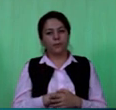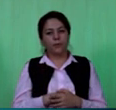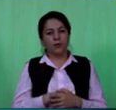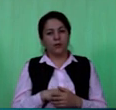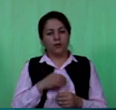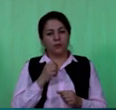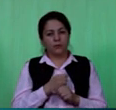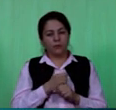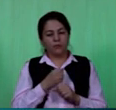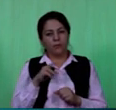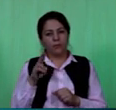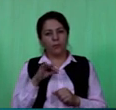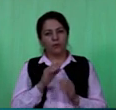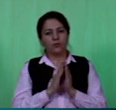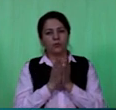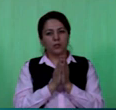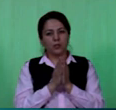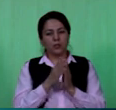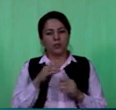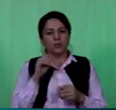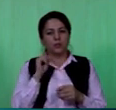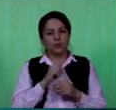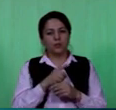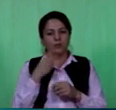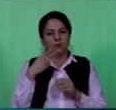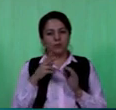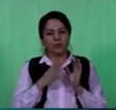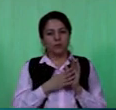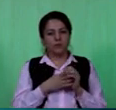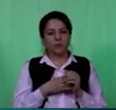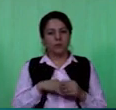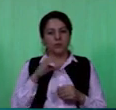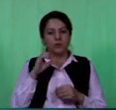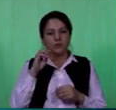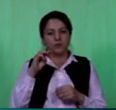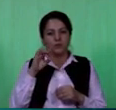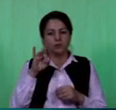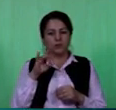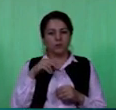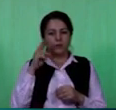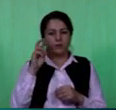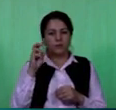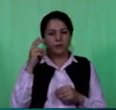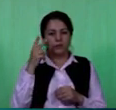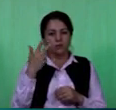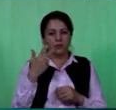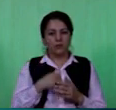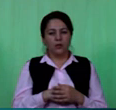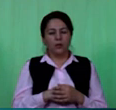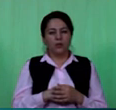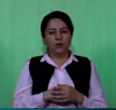работаем и выполняем задание 29 на странице 203